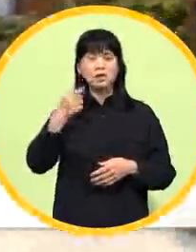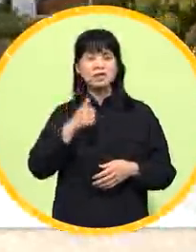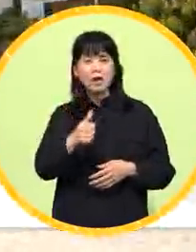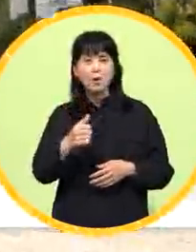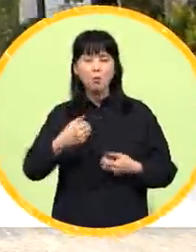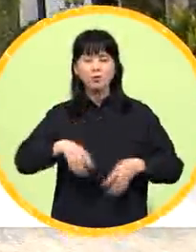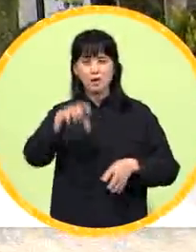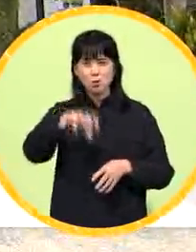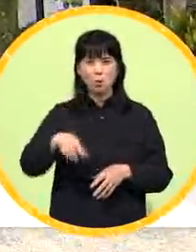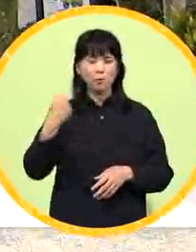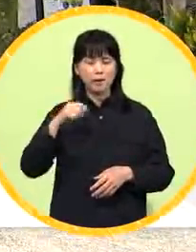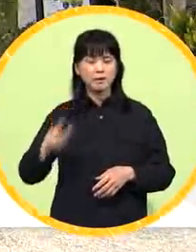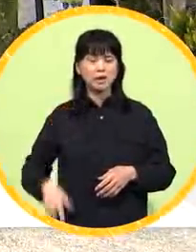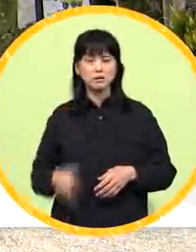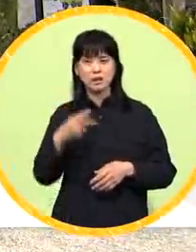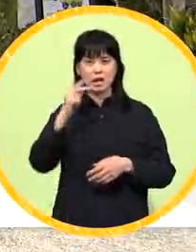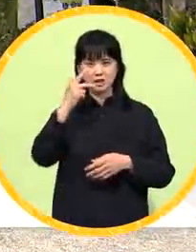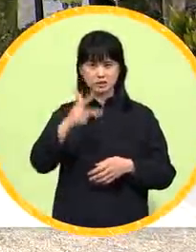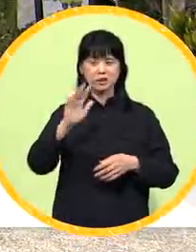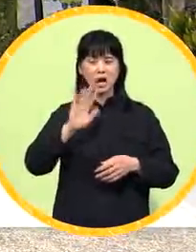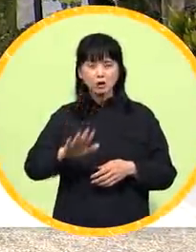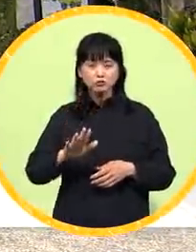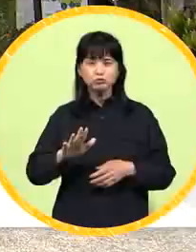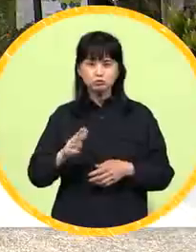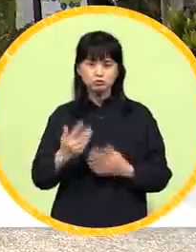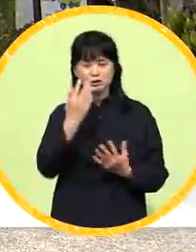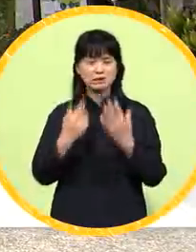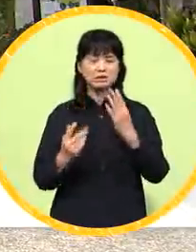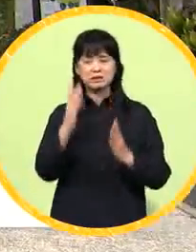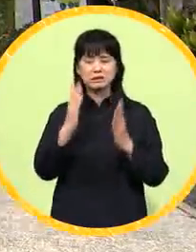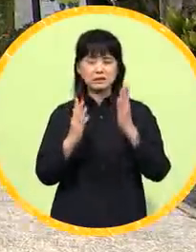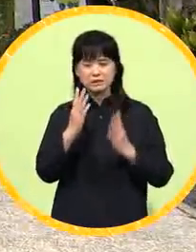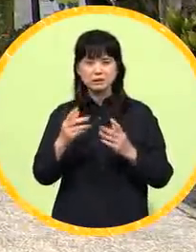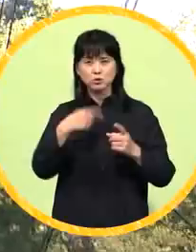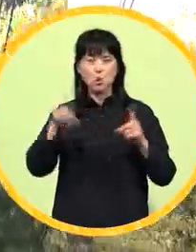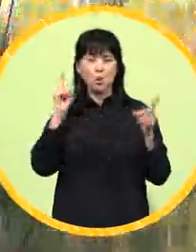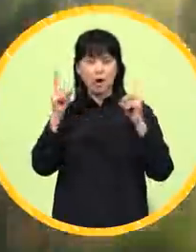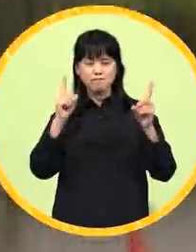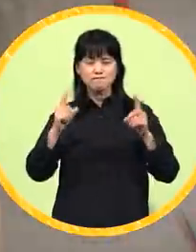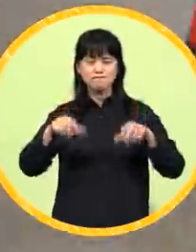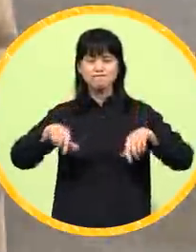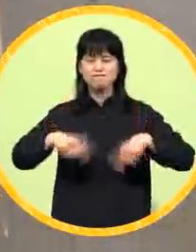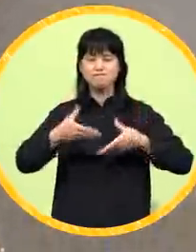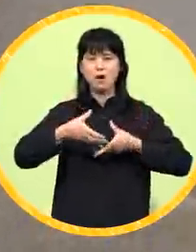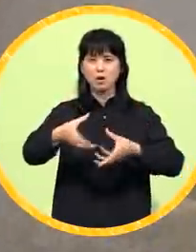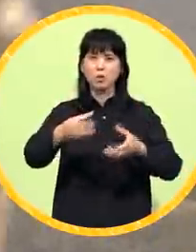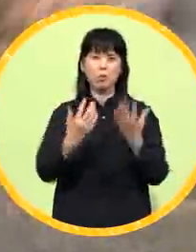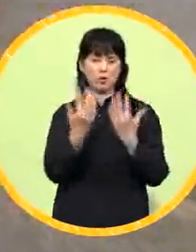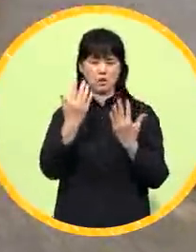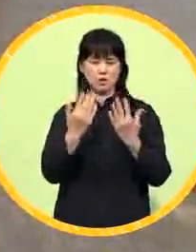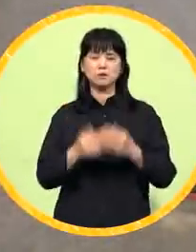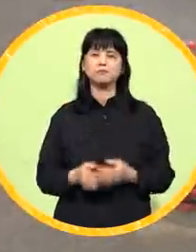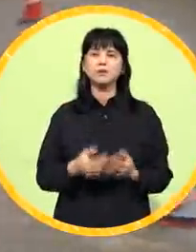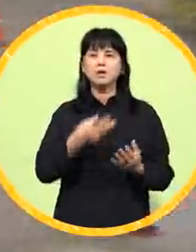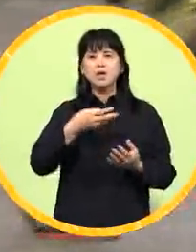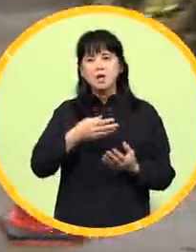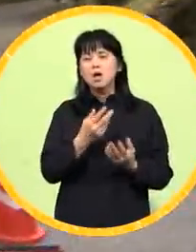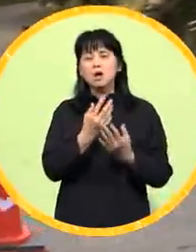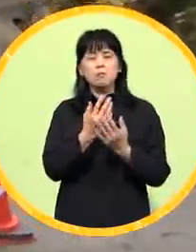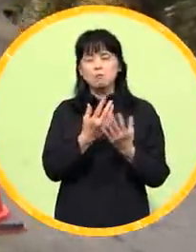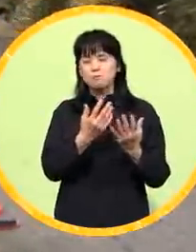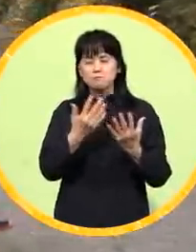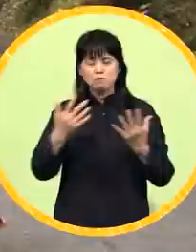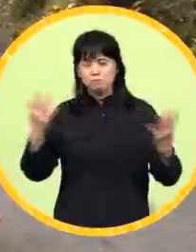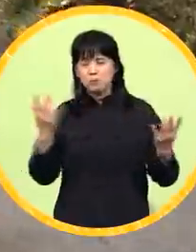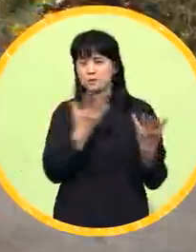故郷南足柄市にある足柄森林公園丸太の森緑いっぱいのところでやって